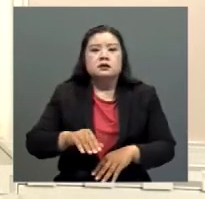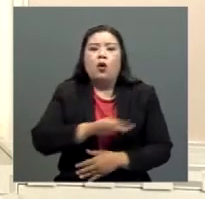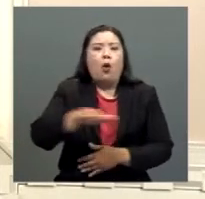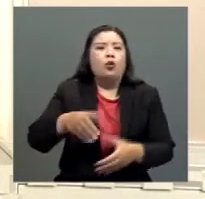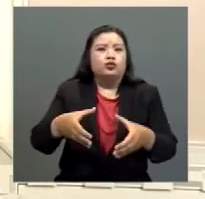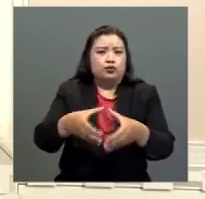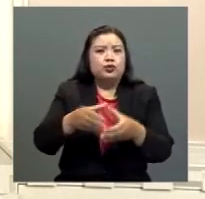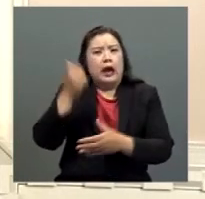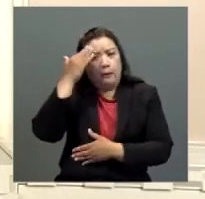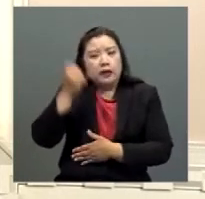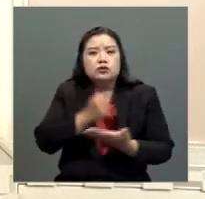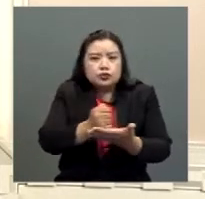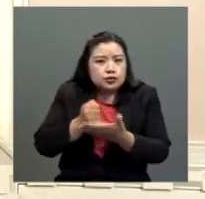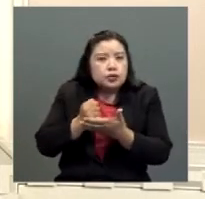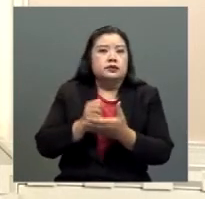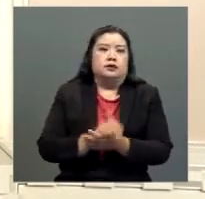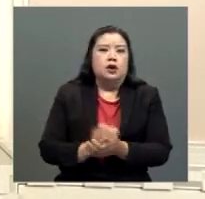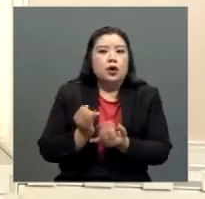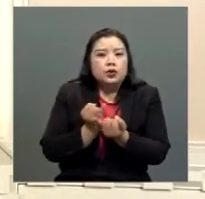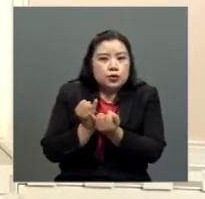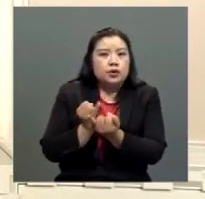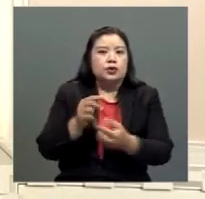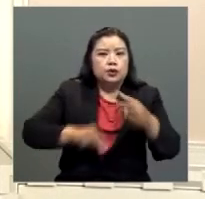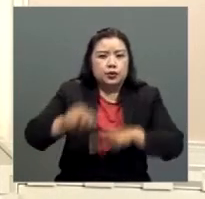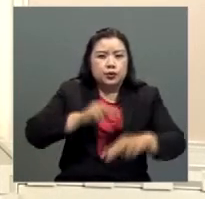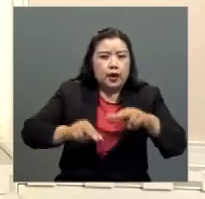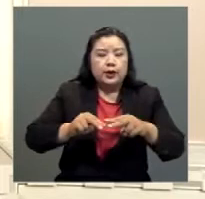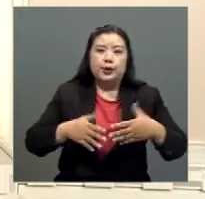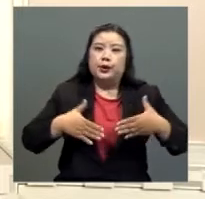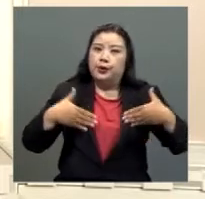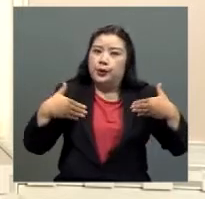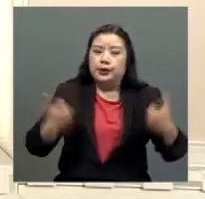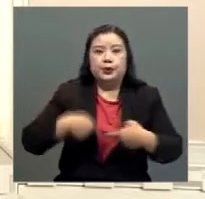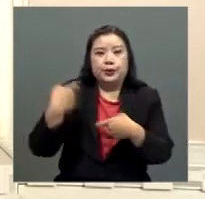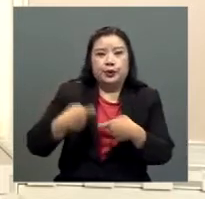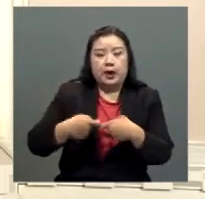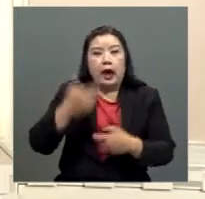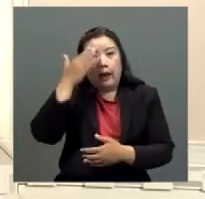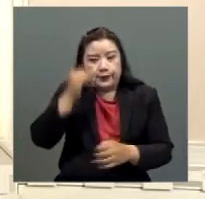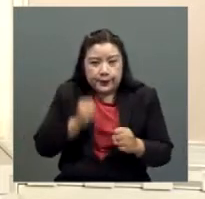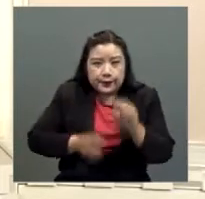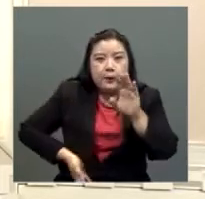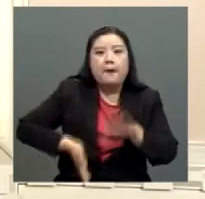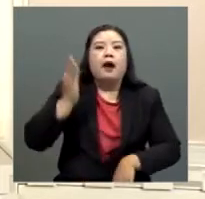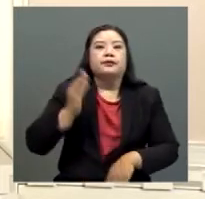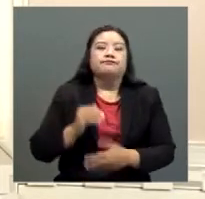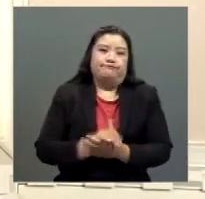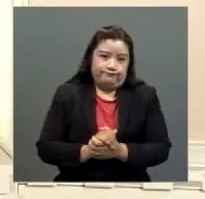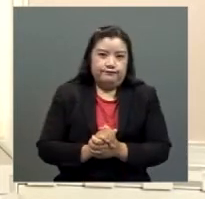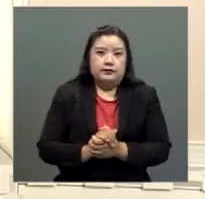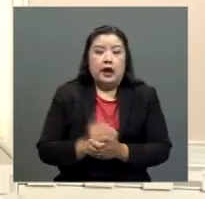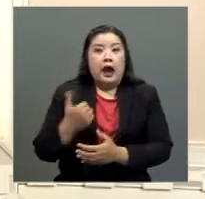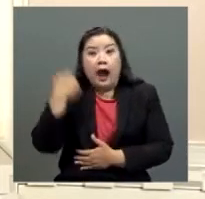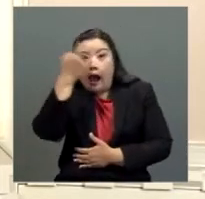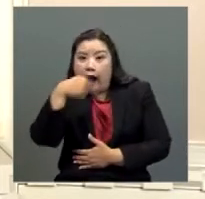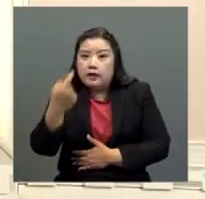ที่จะอาศัยพึ่งพากันได้ที่จะช่วยกันบรรเทาความทุกข์ร้อนและความยากลำบากที่ทุกคนต้องเผชิญร่วมกันอย่างเช่นคนแปลกห